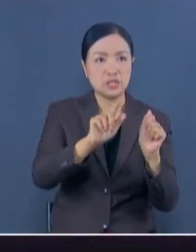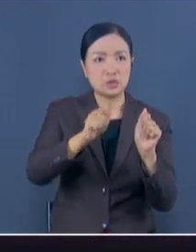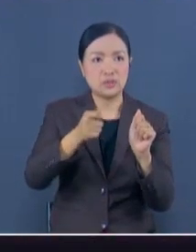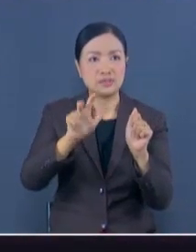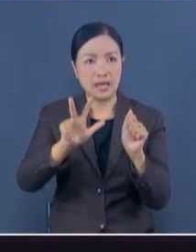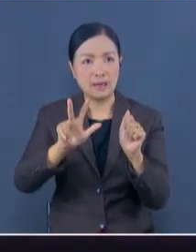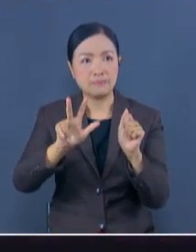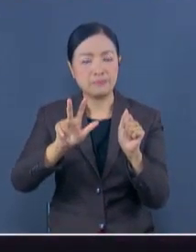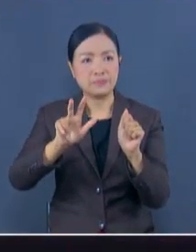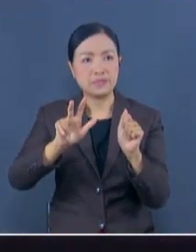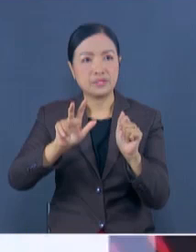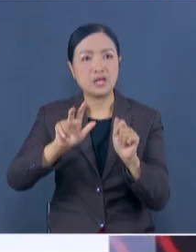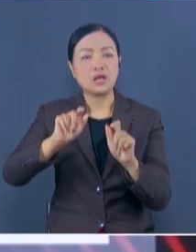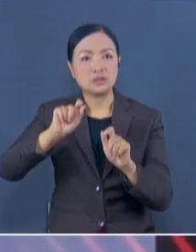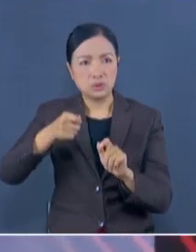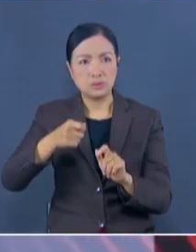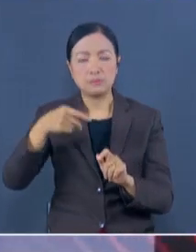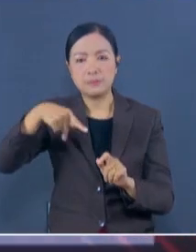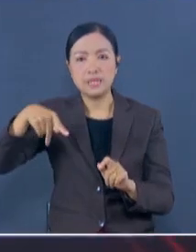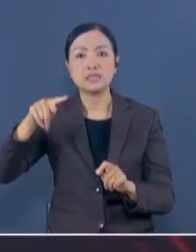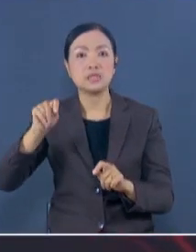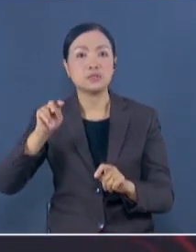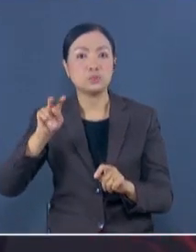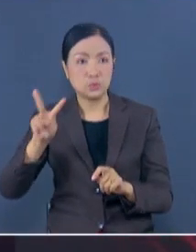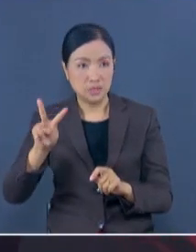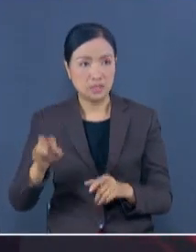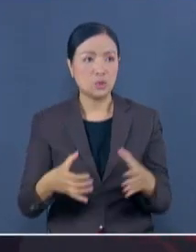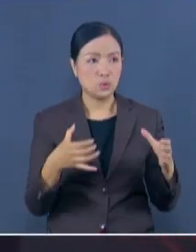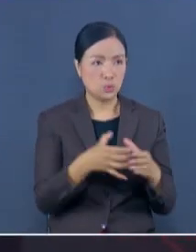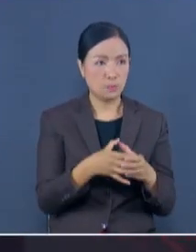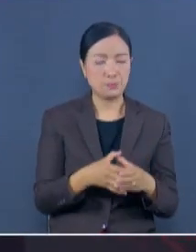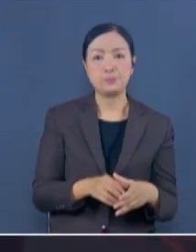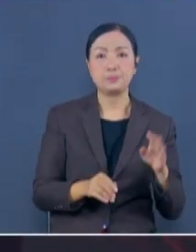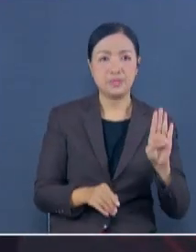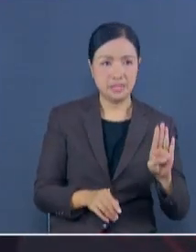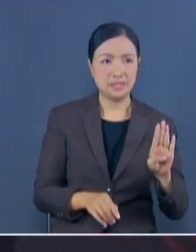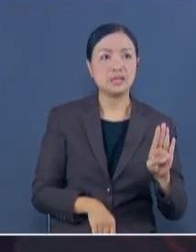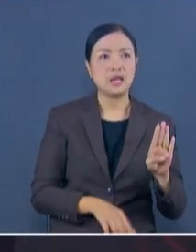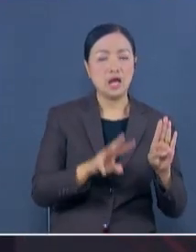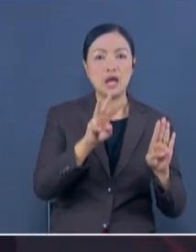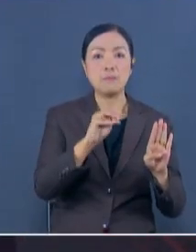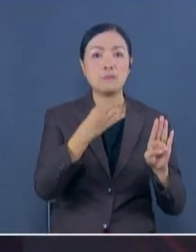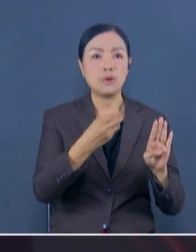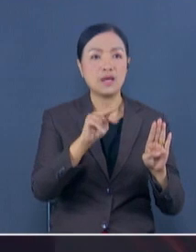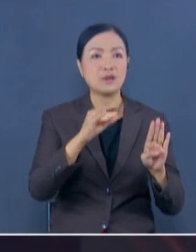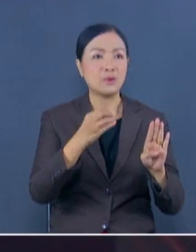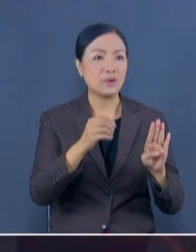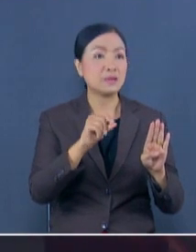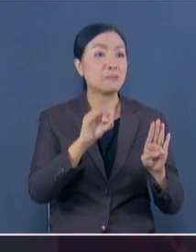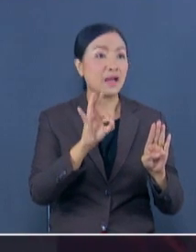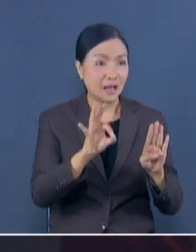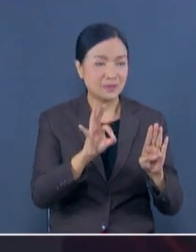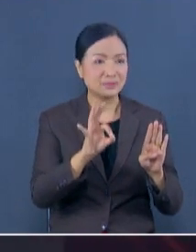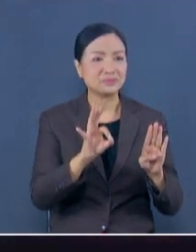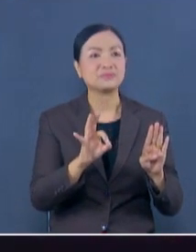HD และ PPTV HD 36นะครับกลุ่ม B ว่าที่ทีมแชมป์1นะครับโมโน29 ไม่อยากจะคุยล่วงหน้าไว้